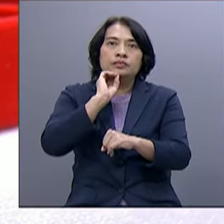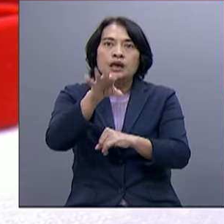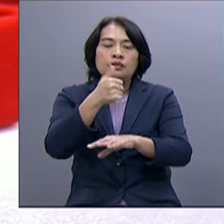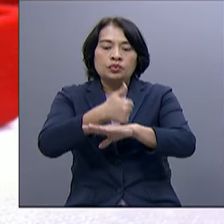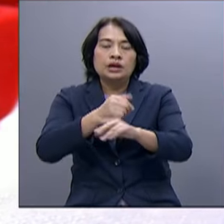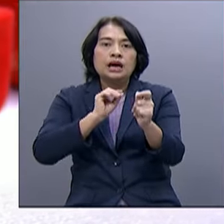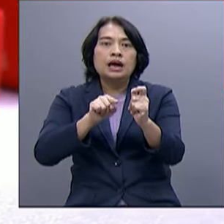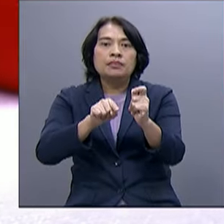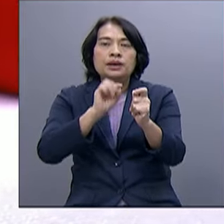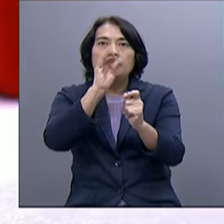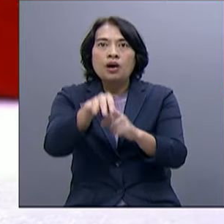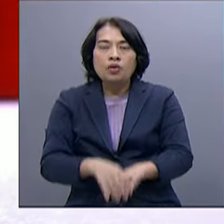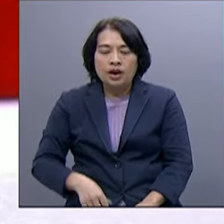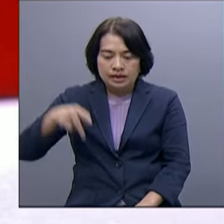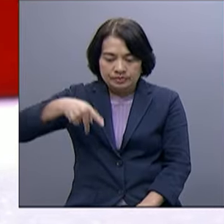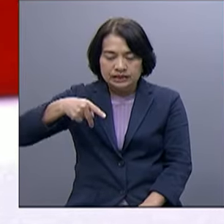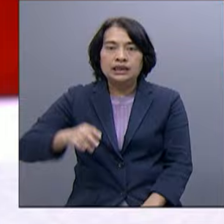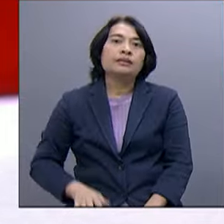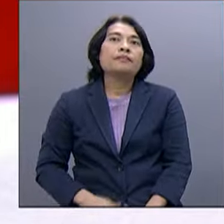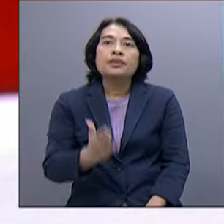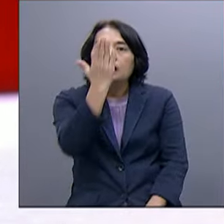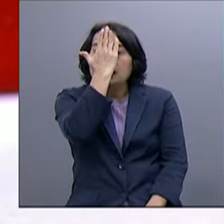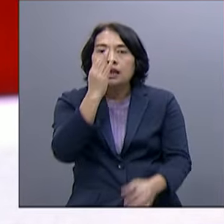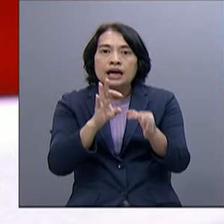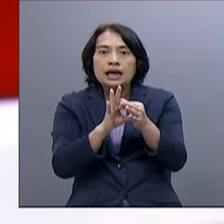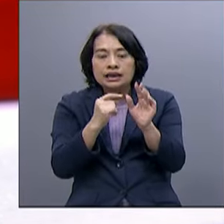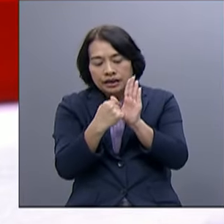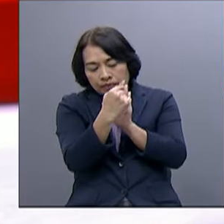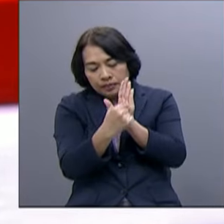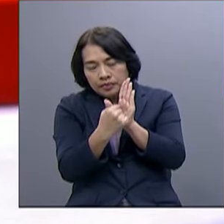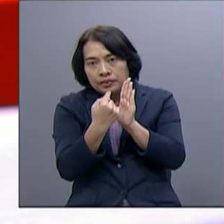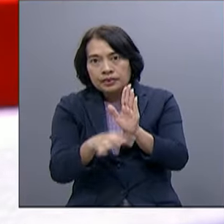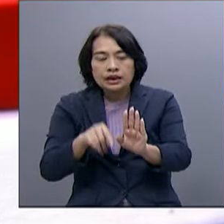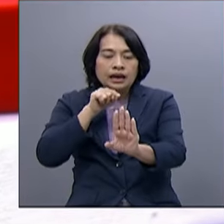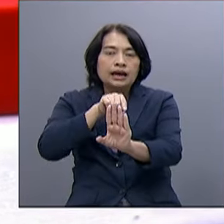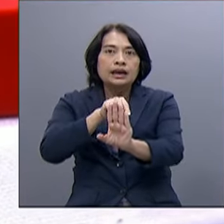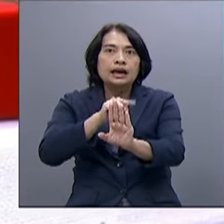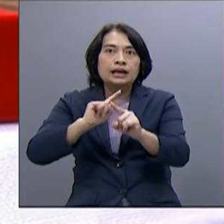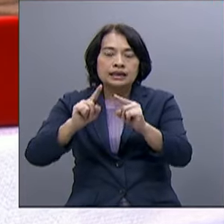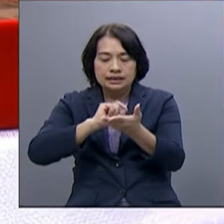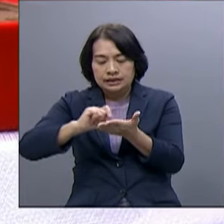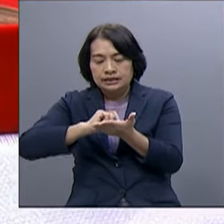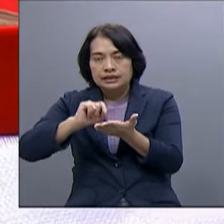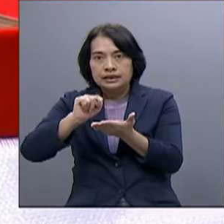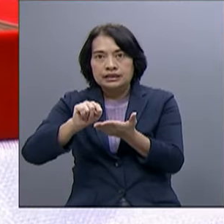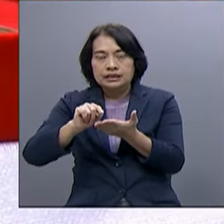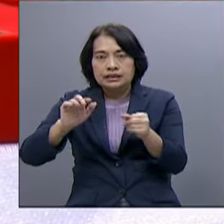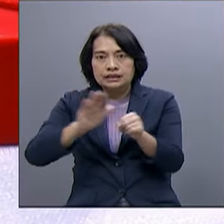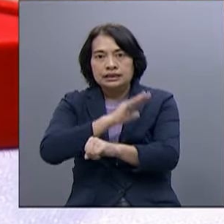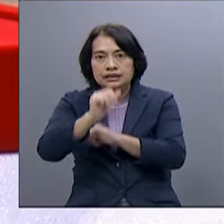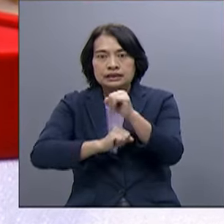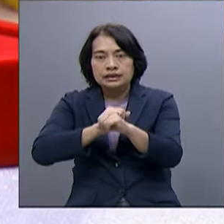จะเป็นรุ่นพิเศษก็คือข้างหน้าจะเป็นรอยพุทธบาทด้านหลังจะเป็นมนดบนะครับแล้วก็เขียนว่าสมโภช400ปีน